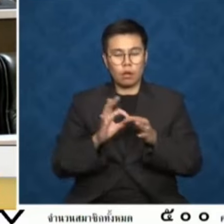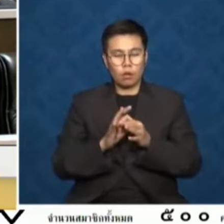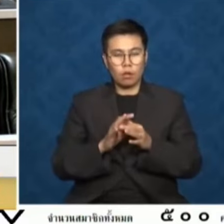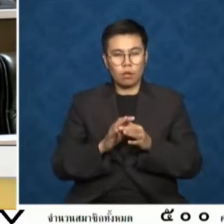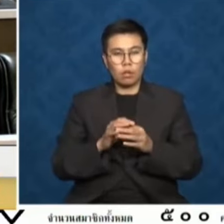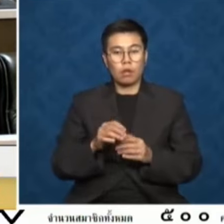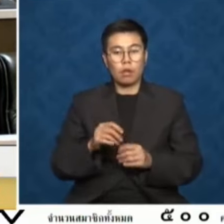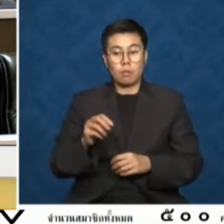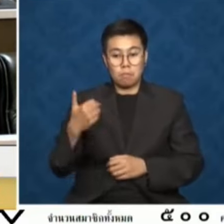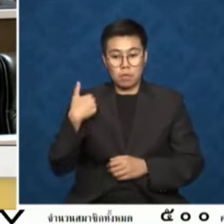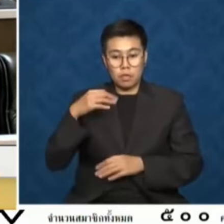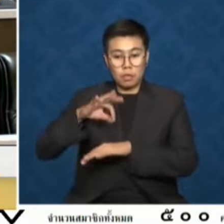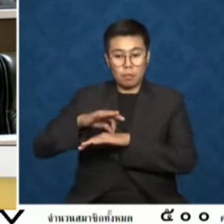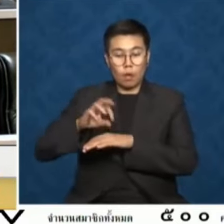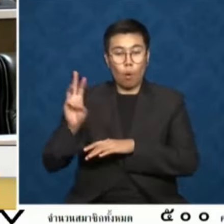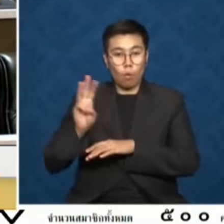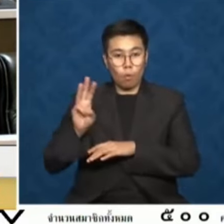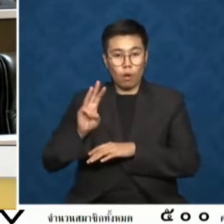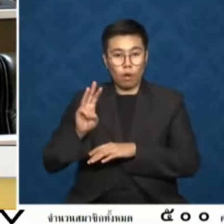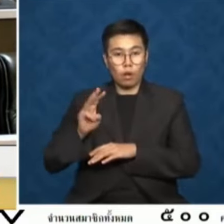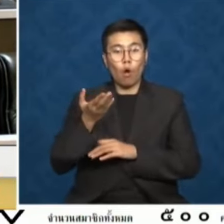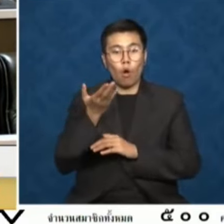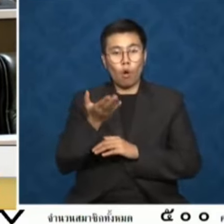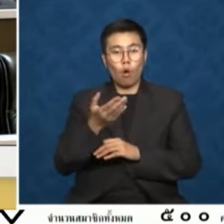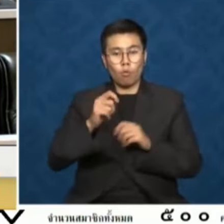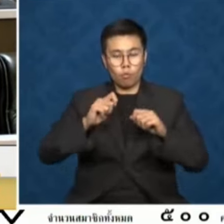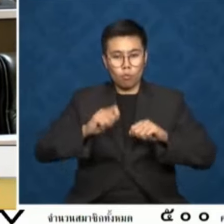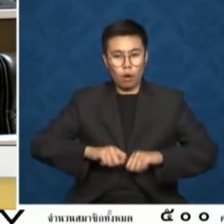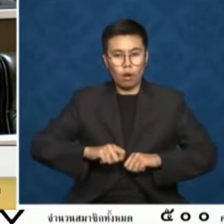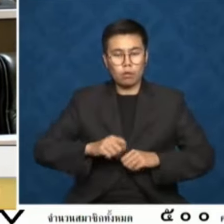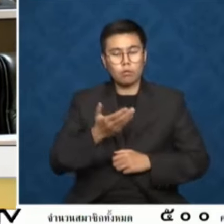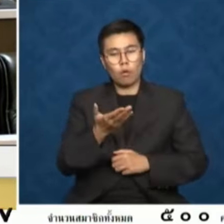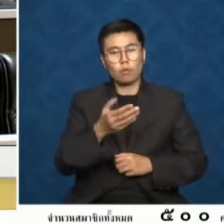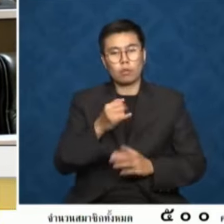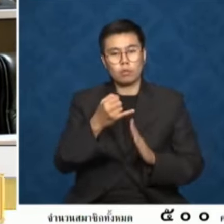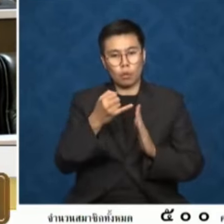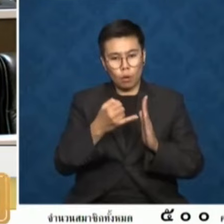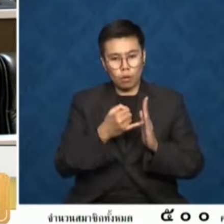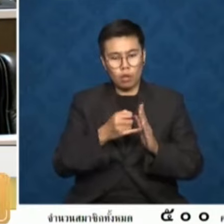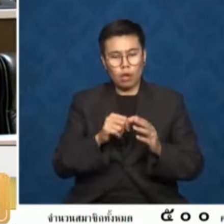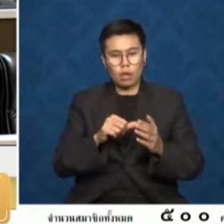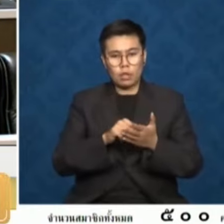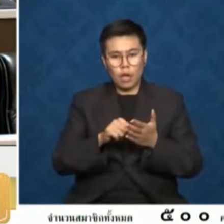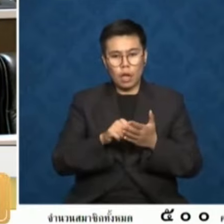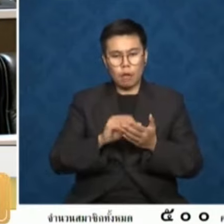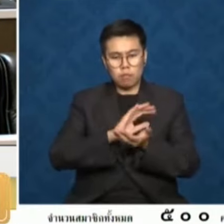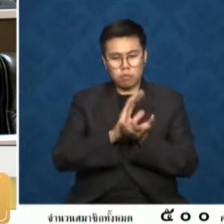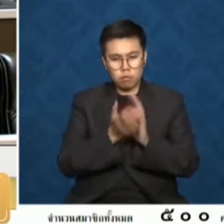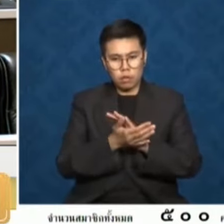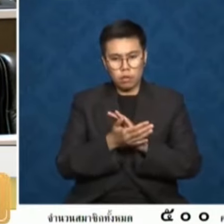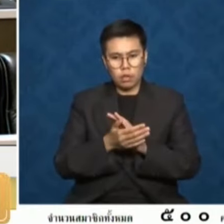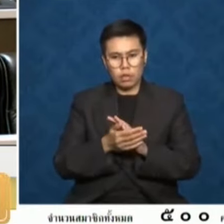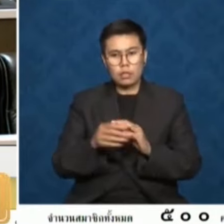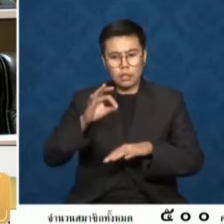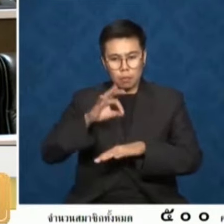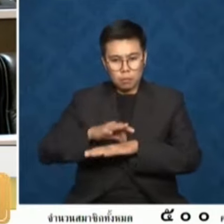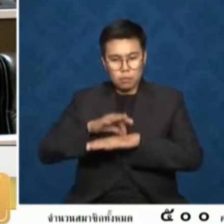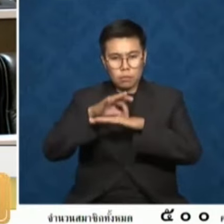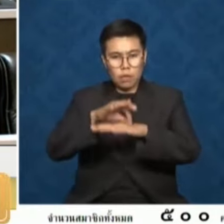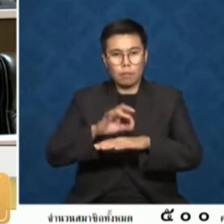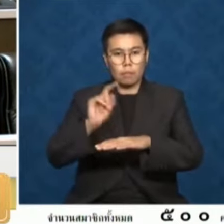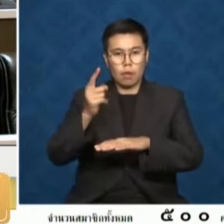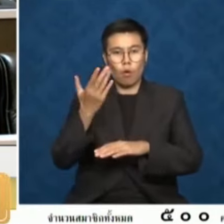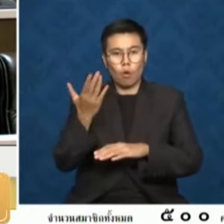ตำแหน่งที่ว่างอยู่ท้องถิ่นต้องขออนุมัติต่อกระดับจังหวัดเพื่อที่จะปรับปรุงตำแหน่งแล้วก็บรรจุแต่งตั้งข